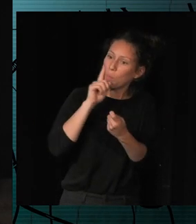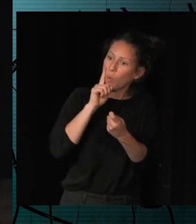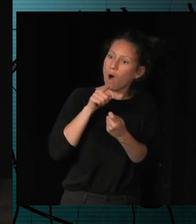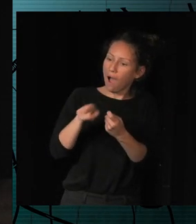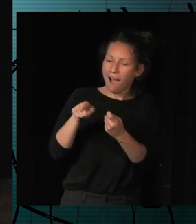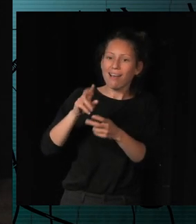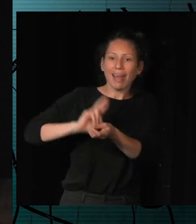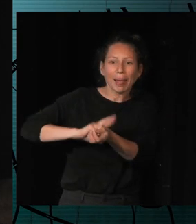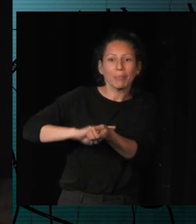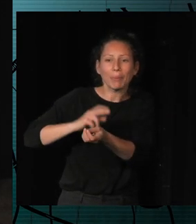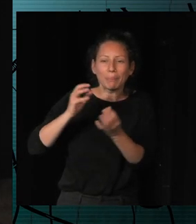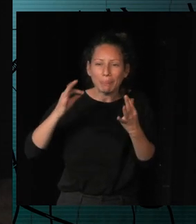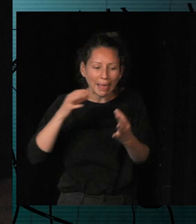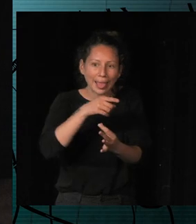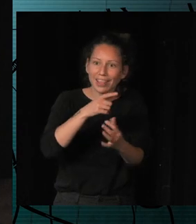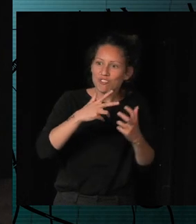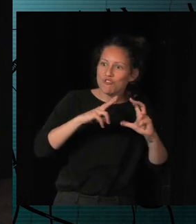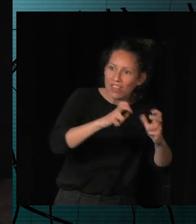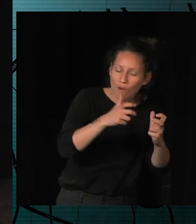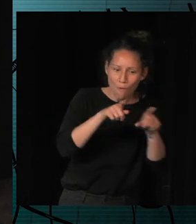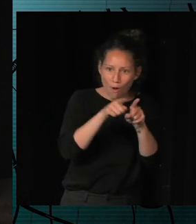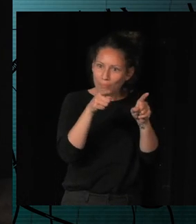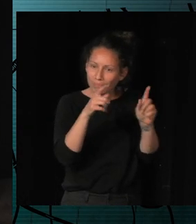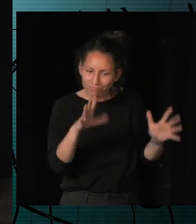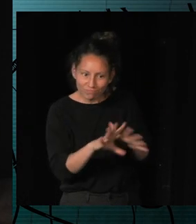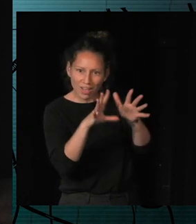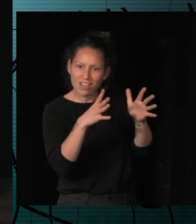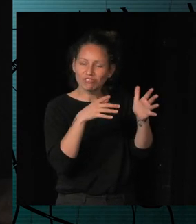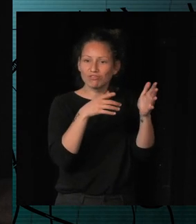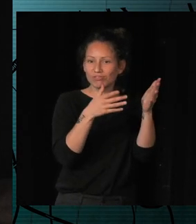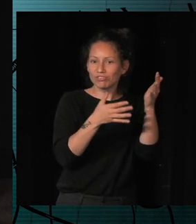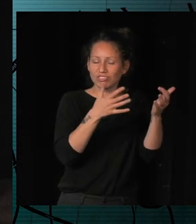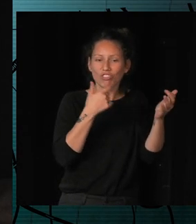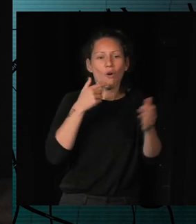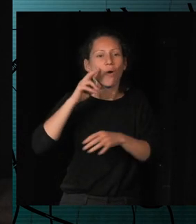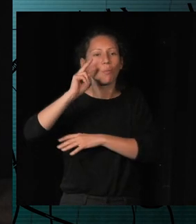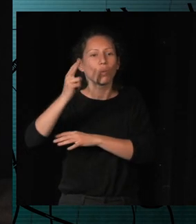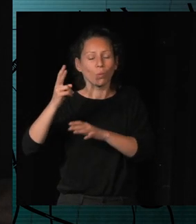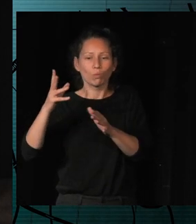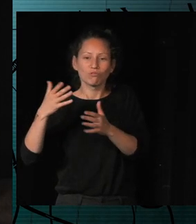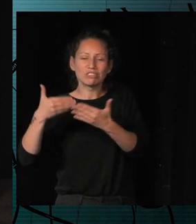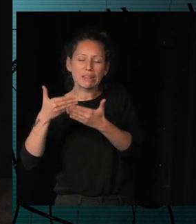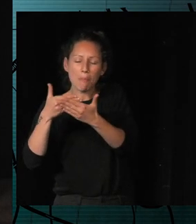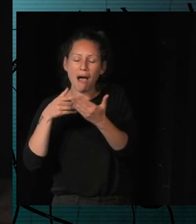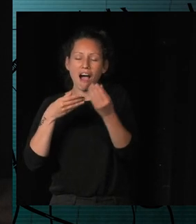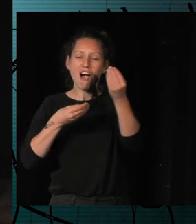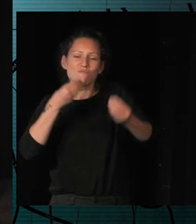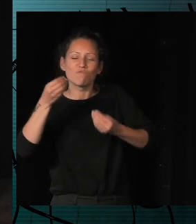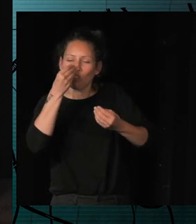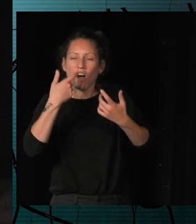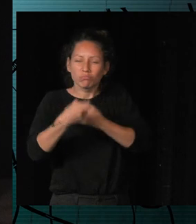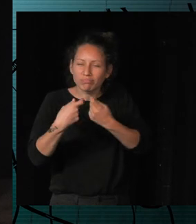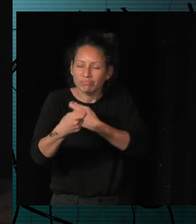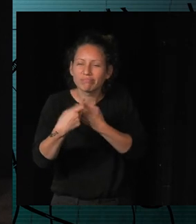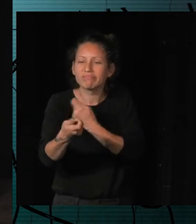vidéoludique qu'on pouvait retrouver et plein d'aspects du jeu vidéo qui pour moi faisait un peu tâche dans le cinéma euh maintenant on est dans une